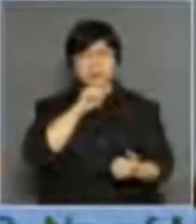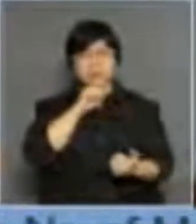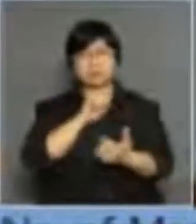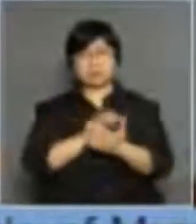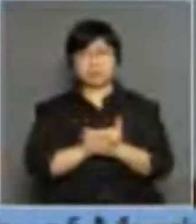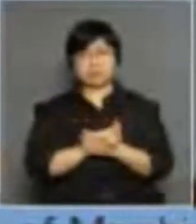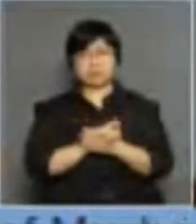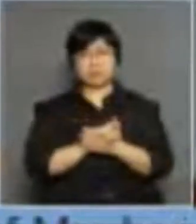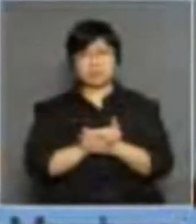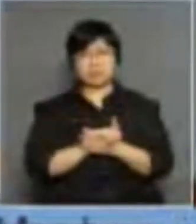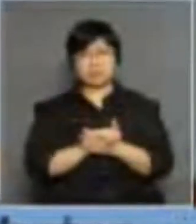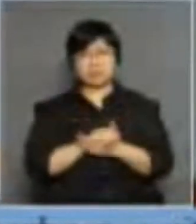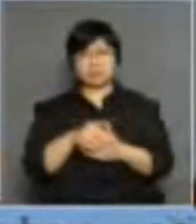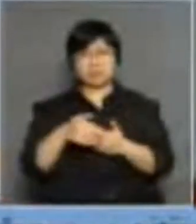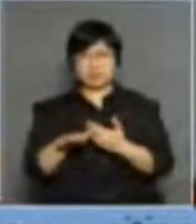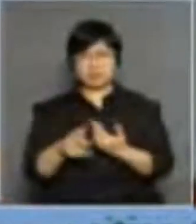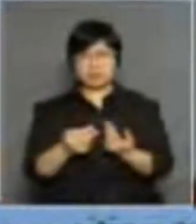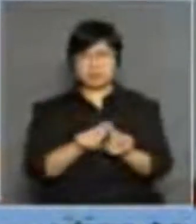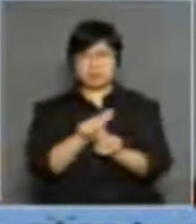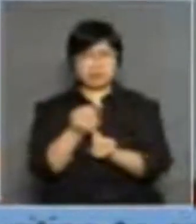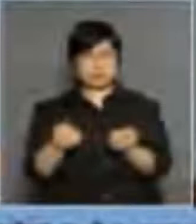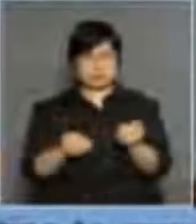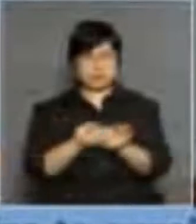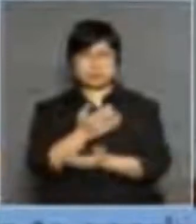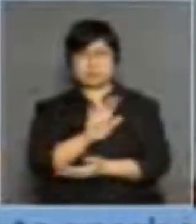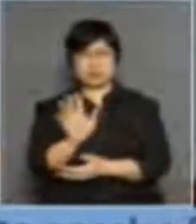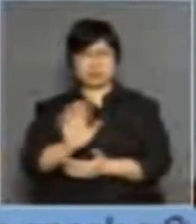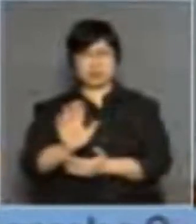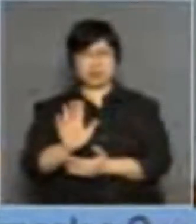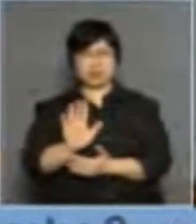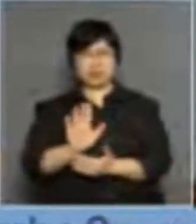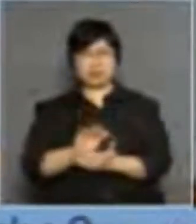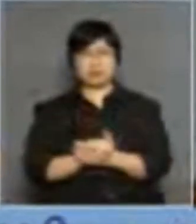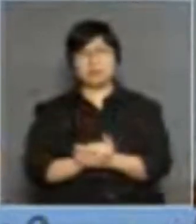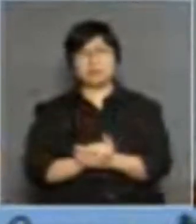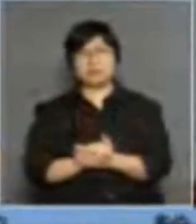果唔係郊野公園嘅時候呢，